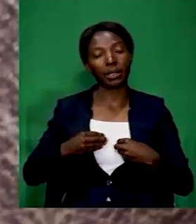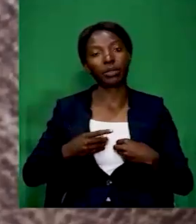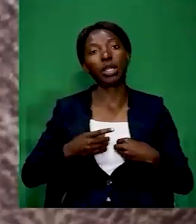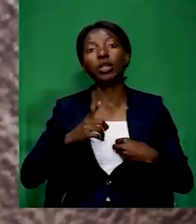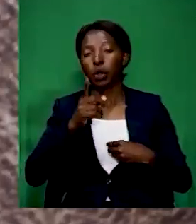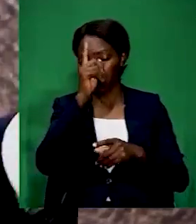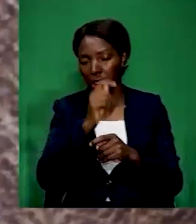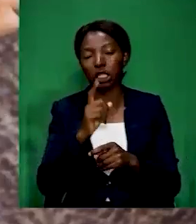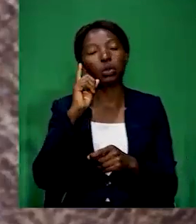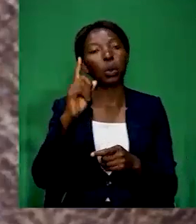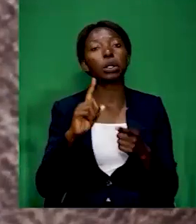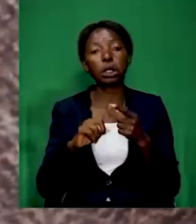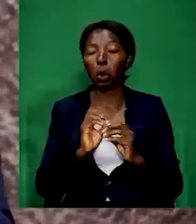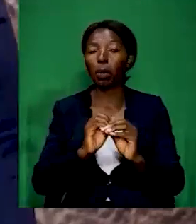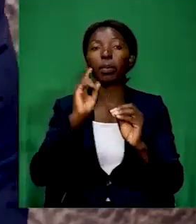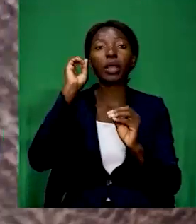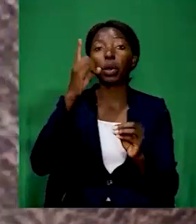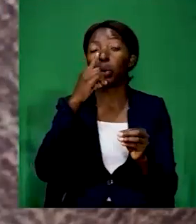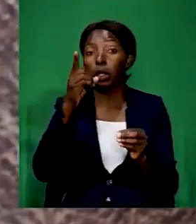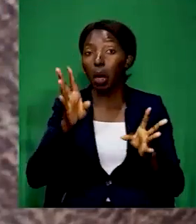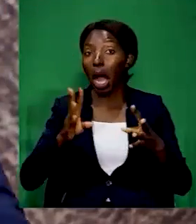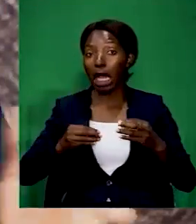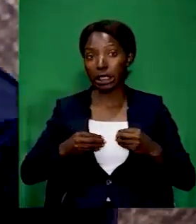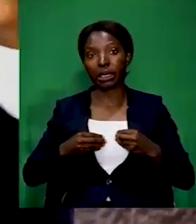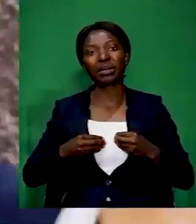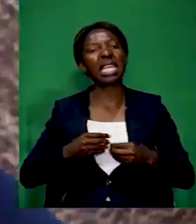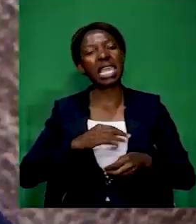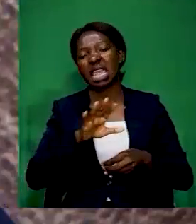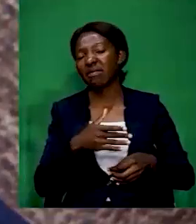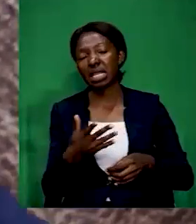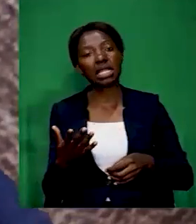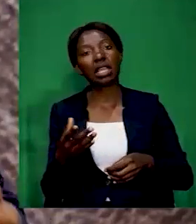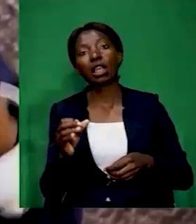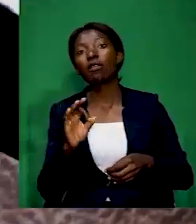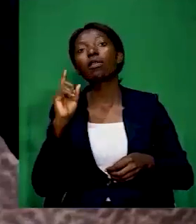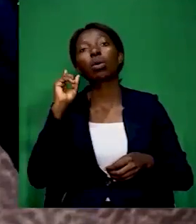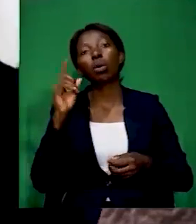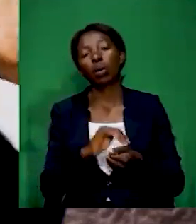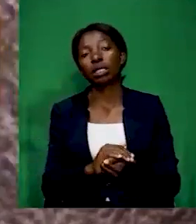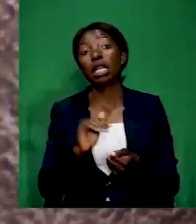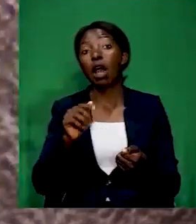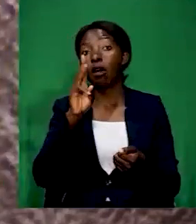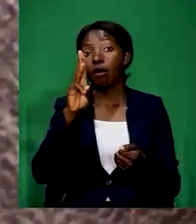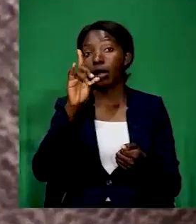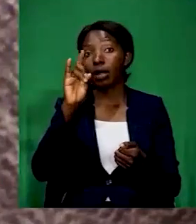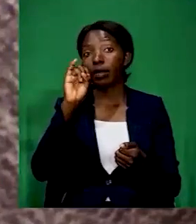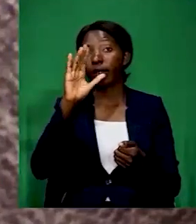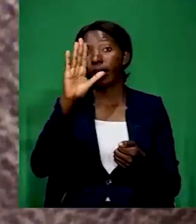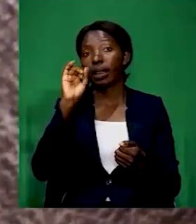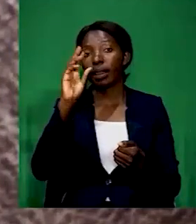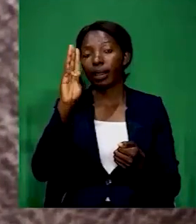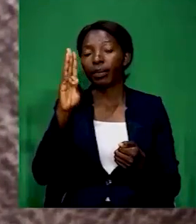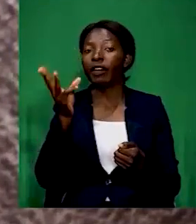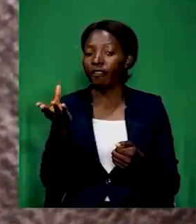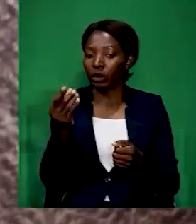to trust and obey. Ukavuma. The rest is up to him. The next thing, Philip anowana. Apa